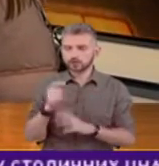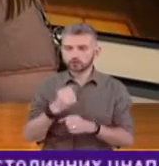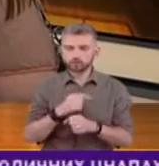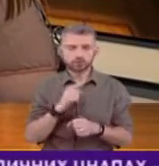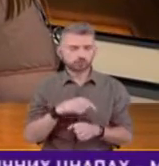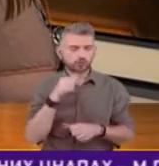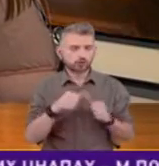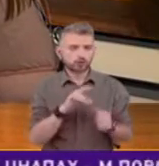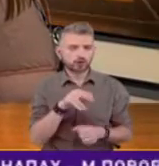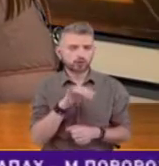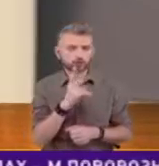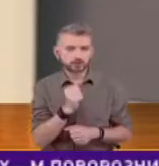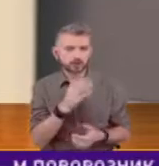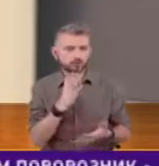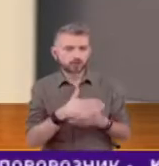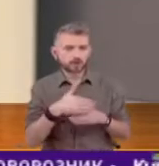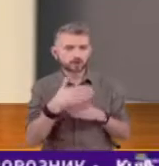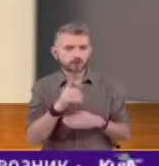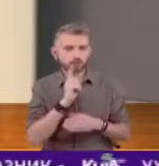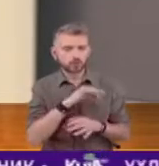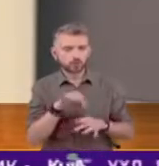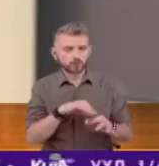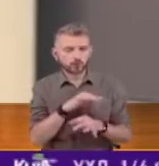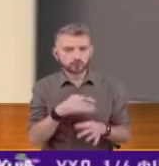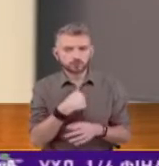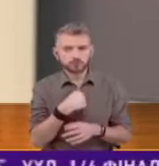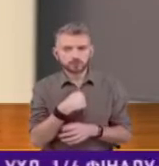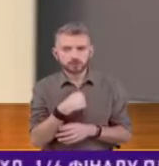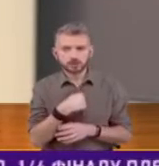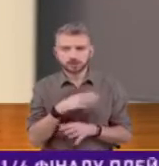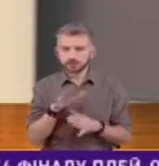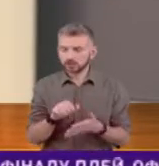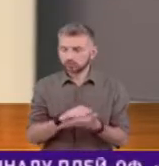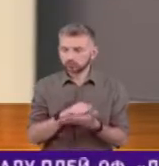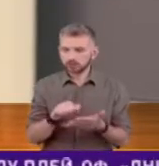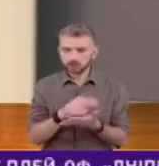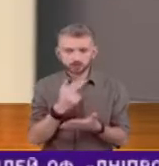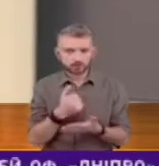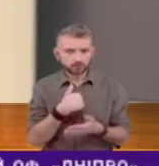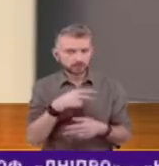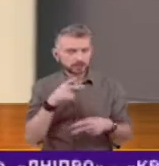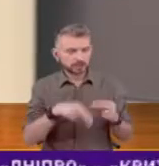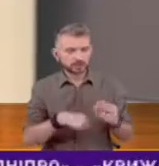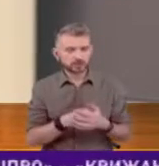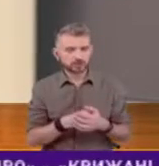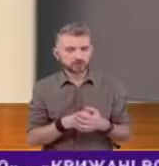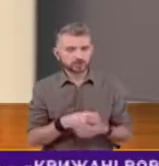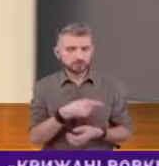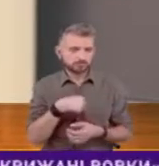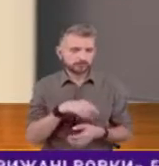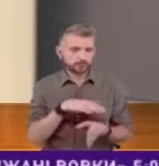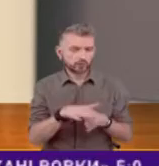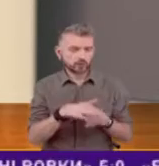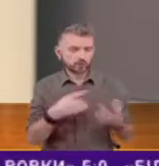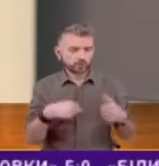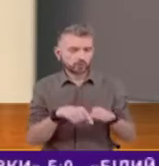ландшафтний парк Радунка має стадію поки проекту. Тобто ми... Тільки документи. Так, ми закінчили, ми, виконавчий